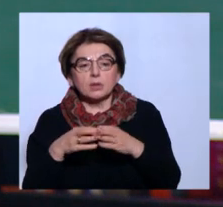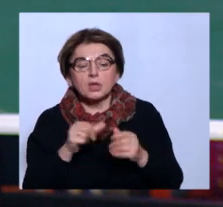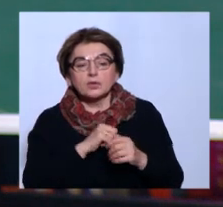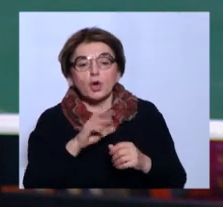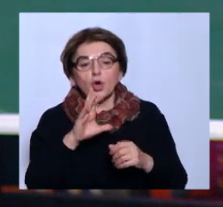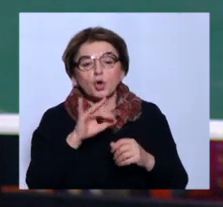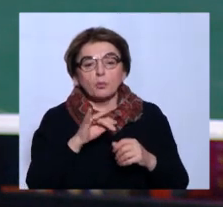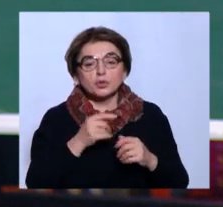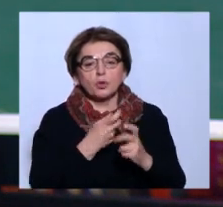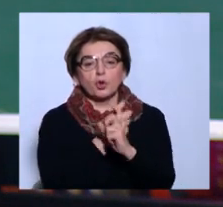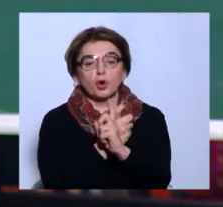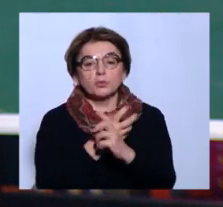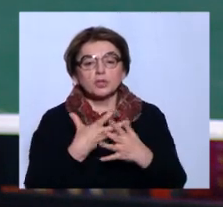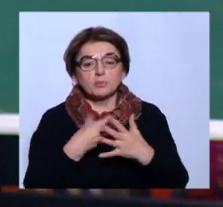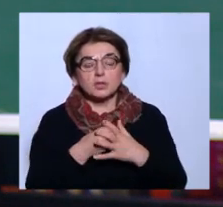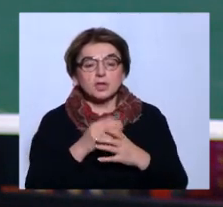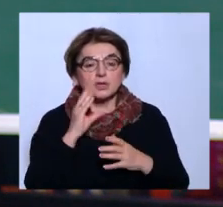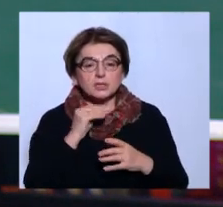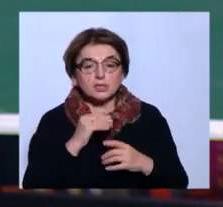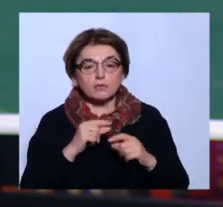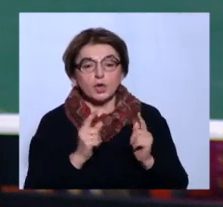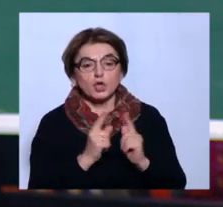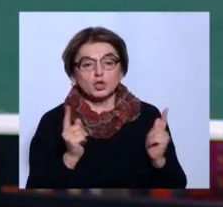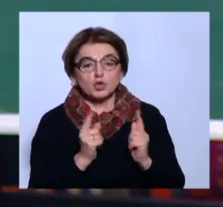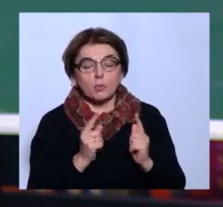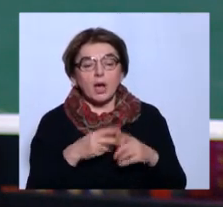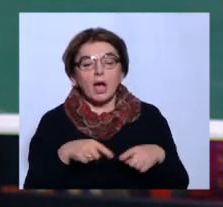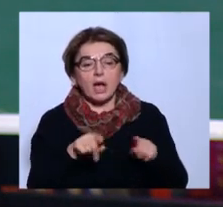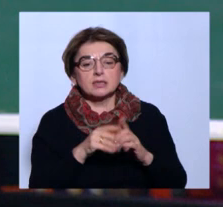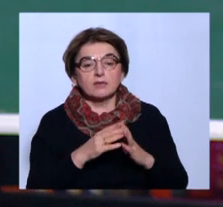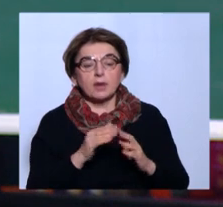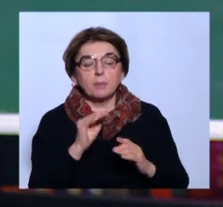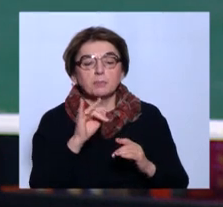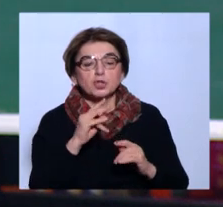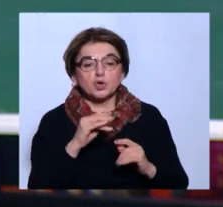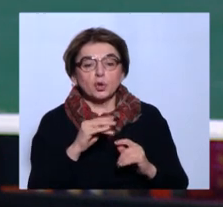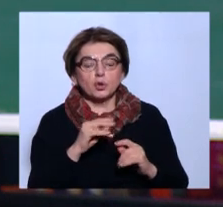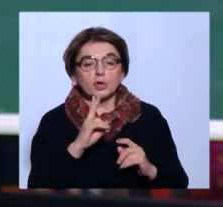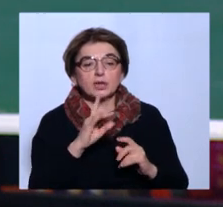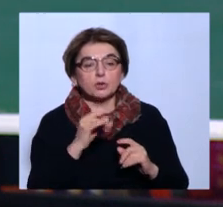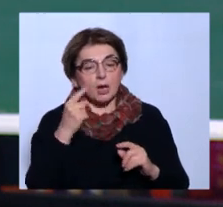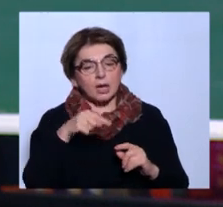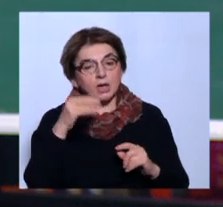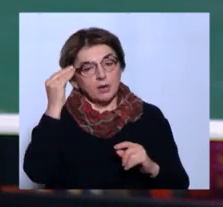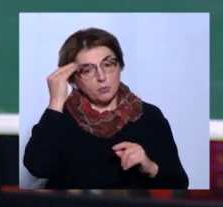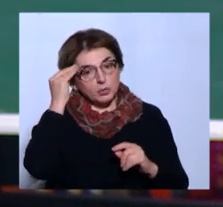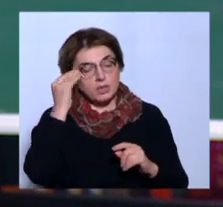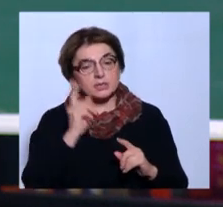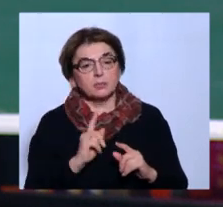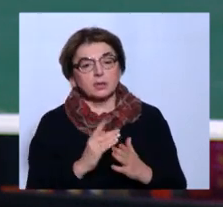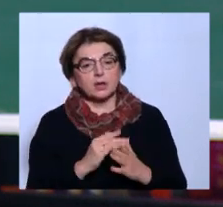ფორმა და ზომა. Არის ფიზიოლოგიური კრიტერიუმი. ფიზიოლოგიური კრიტერიუმში აქ მოიაზრება